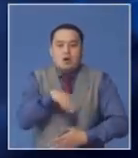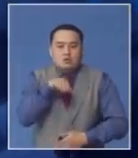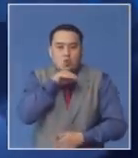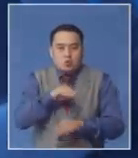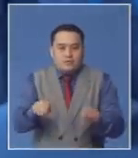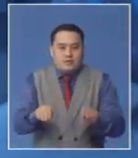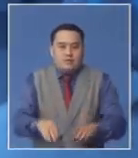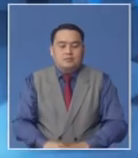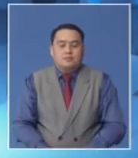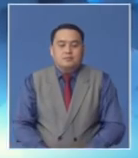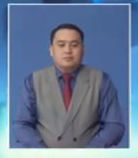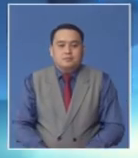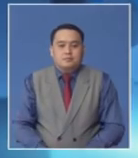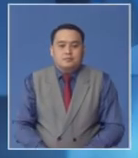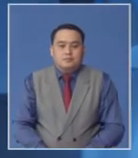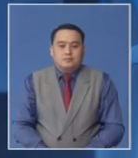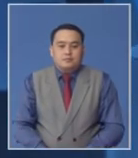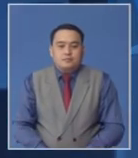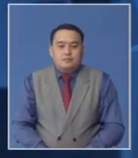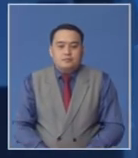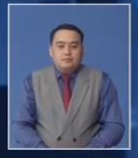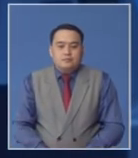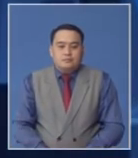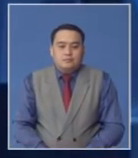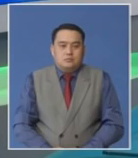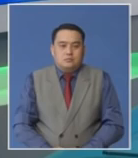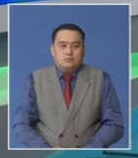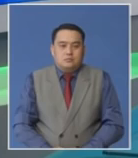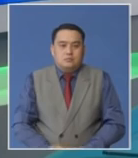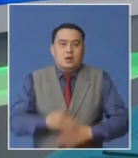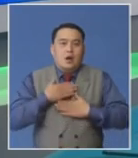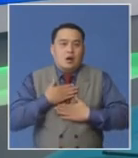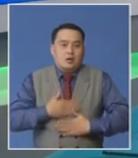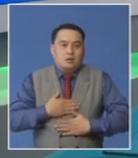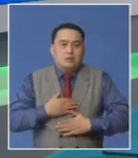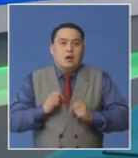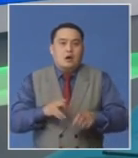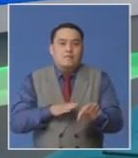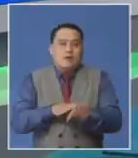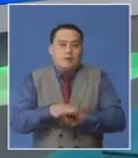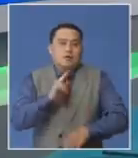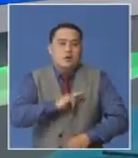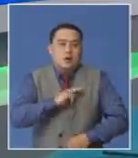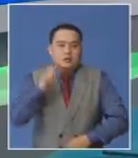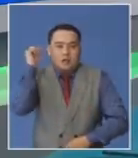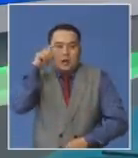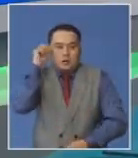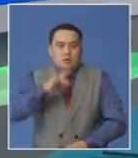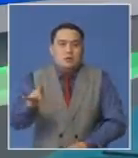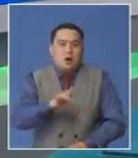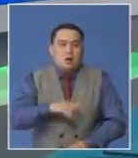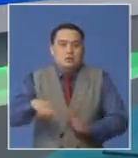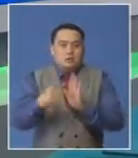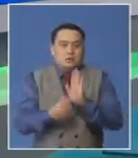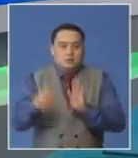или монро i'm back of ренату тефтели канал red issue удовлетворительно так проделанную работу и скин динского района